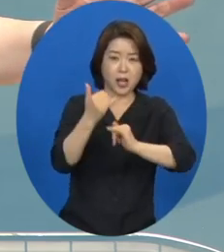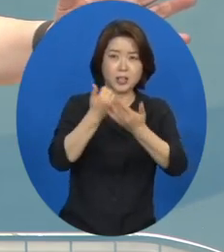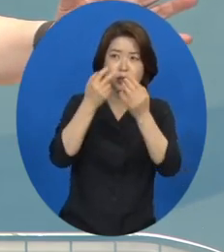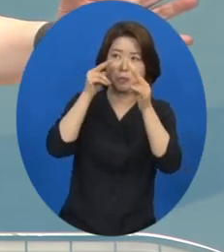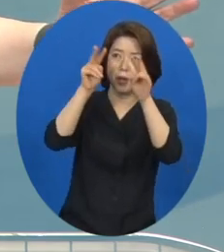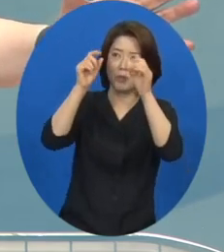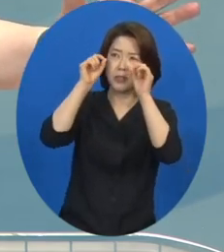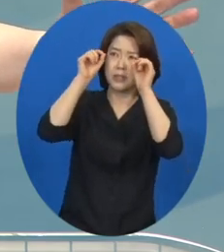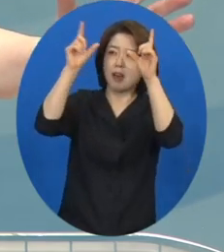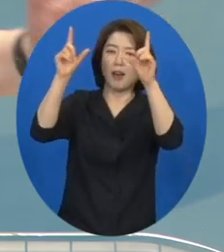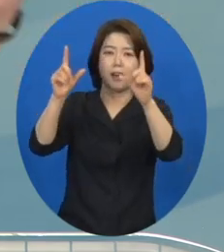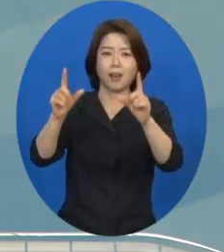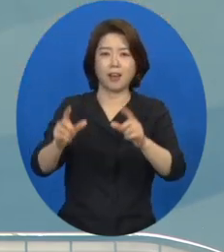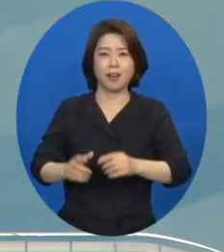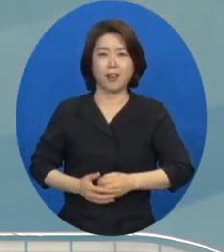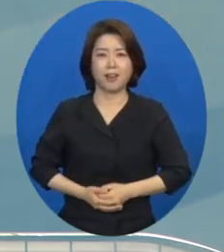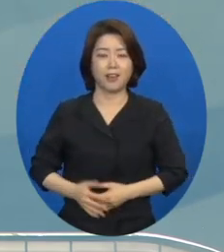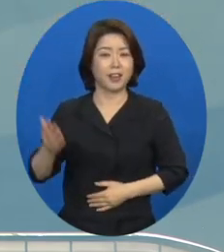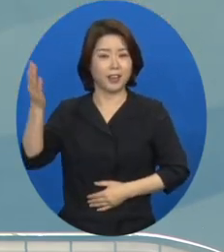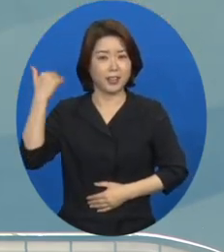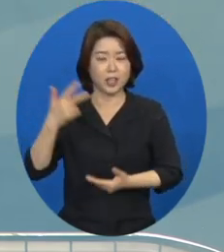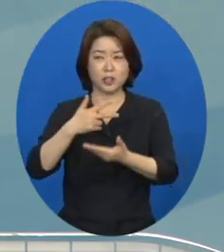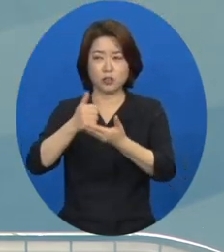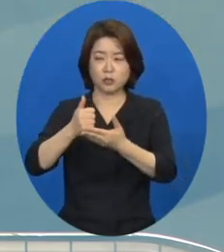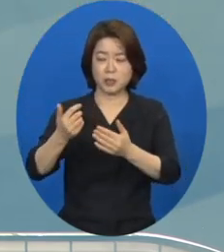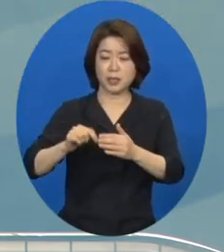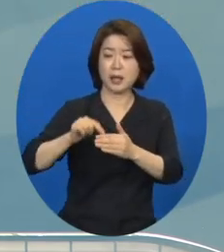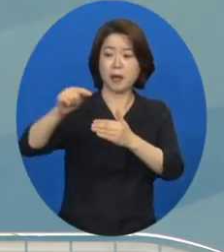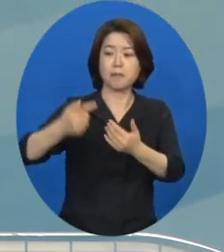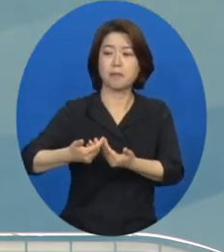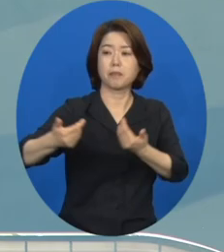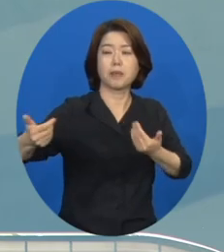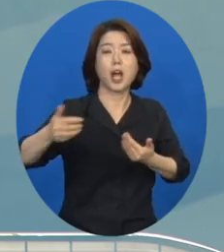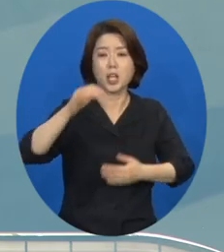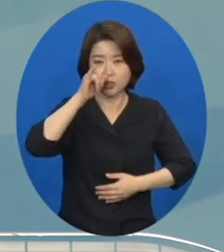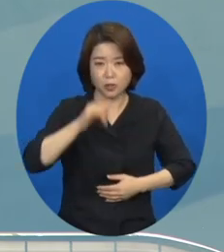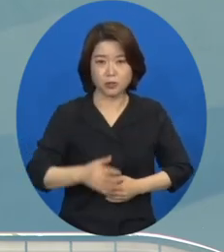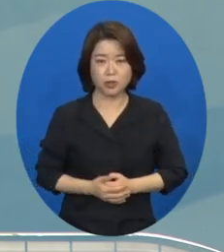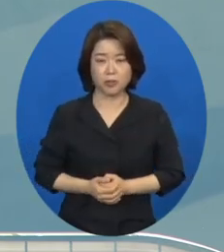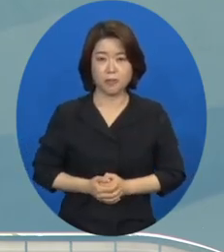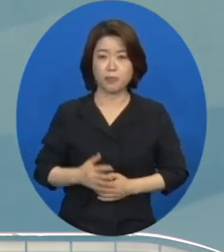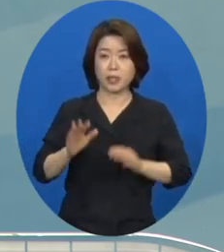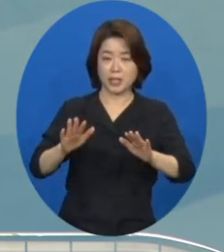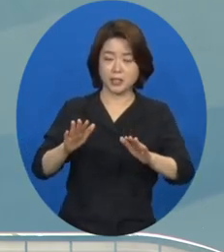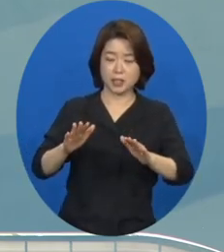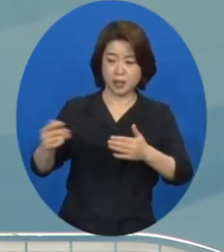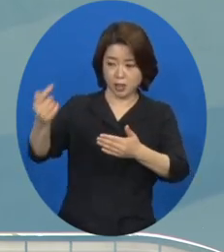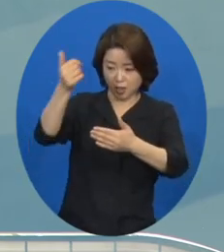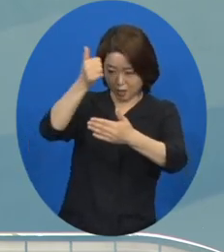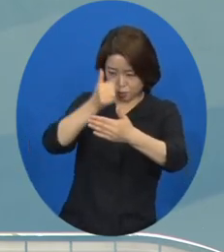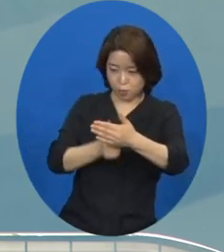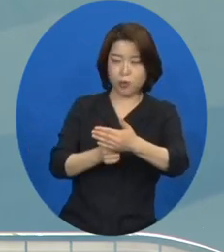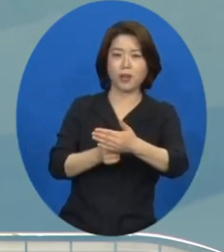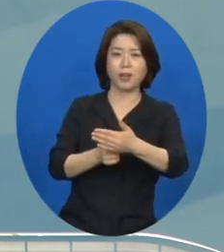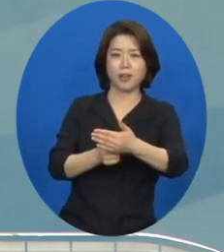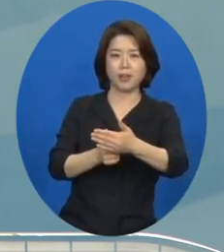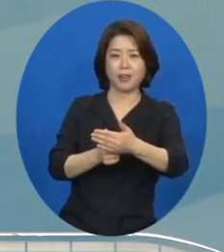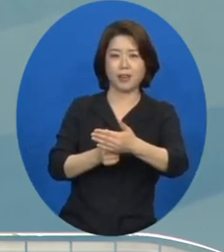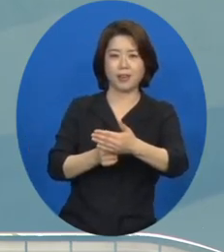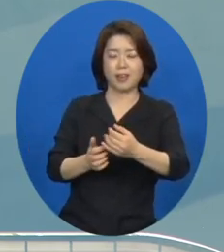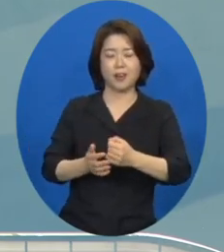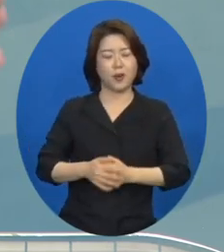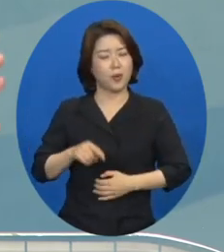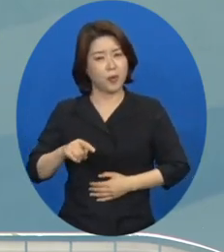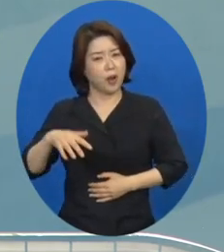됩니다. 전에는 주님이 자기 밖에 계셨어요. 이제는 예수님이 자기 안에 계세요.